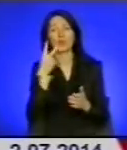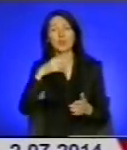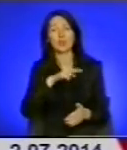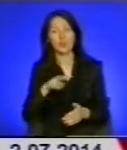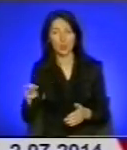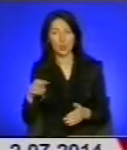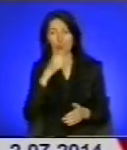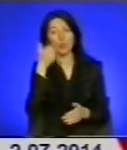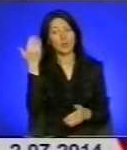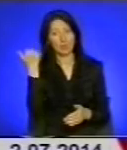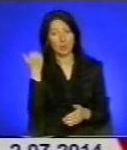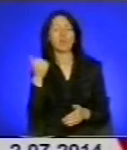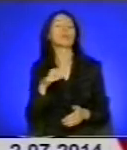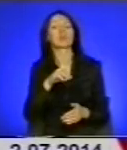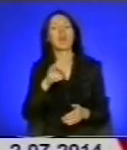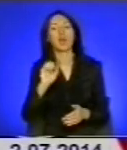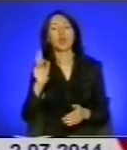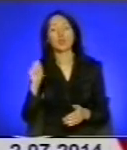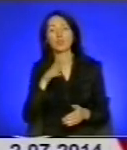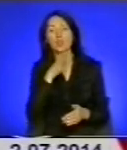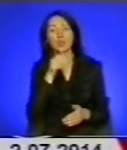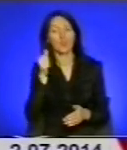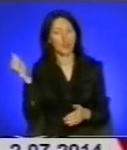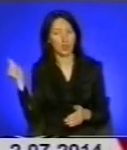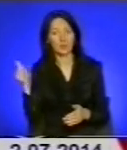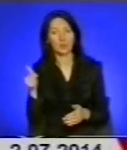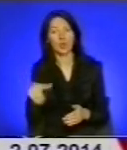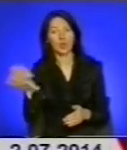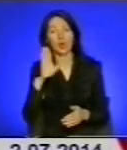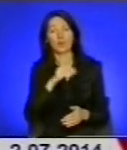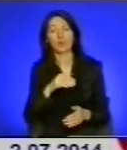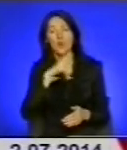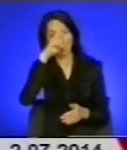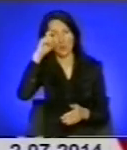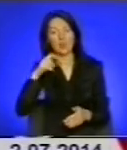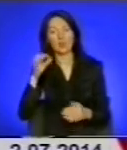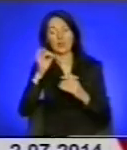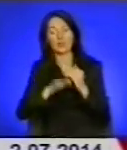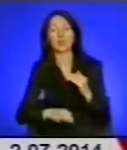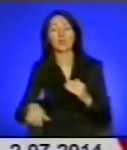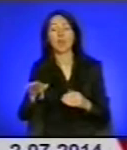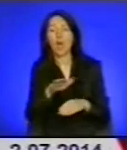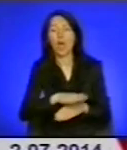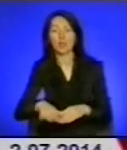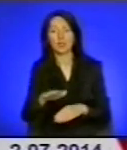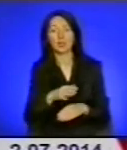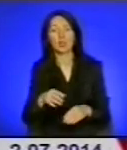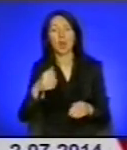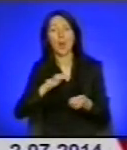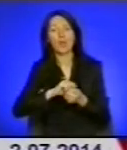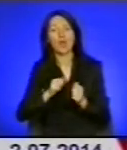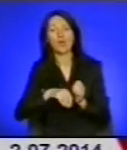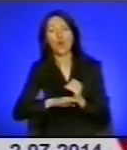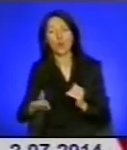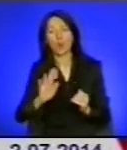тортовському віці не агенного періоду вся південно-західна частина геологічної платформи була покрита мілководнем